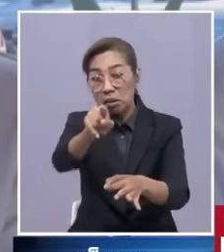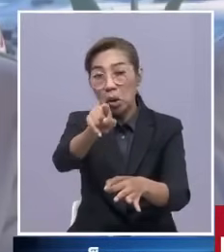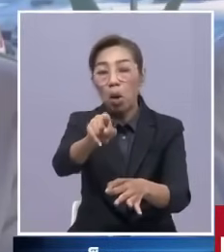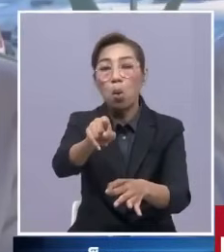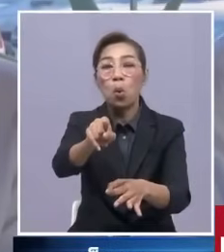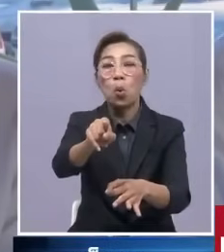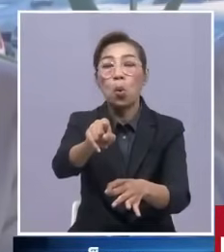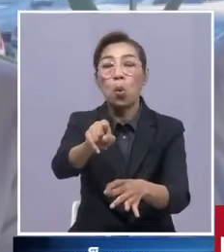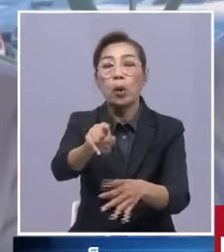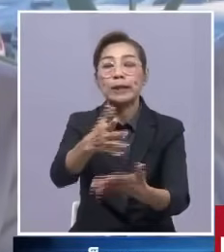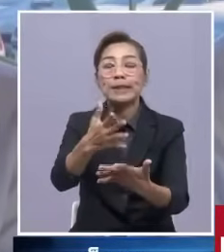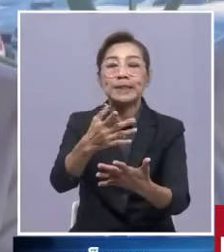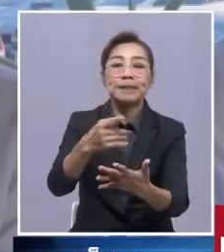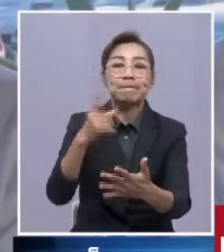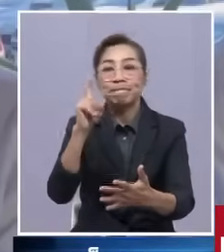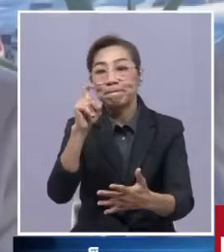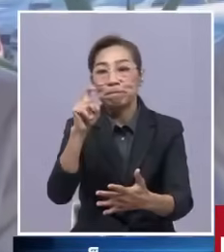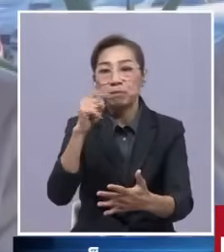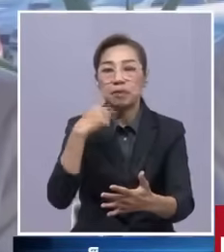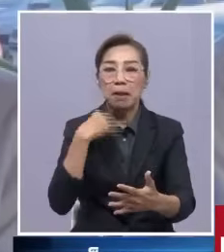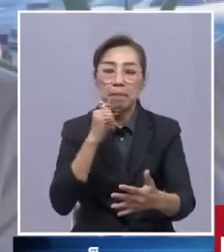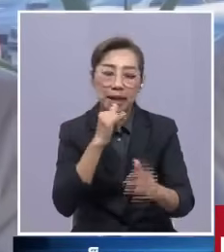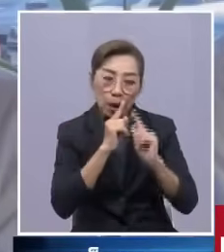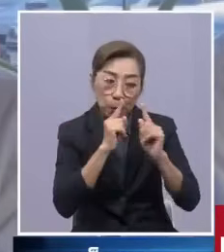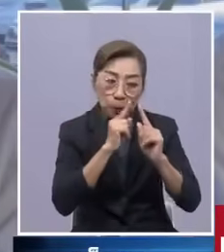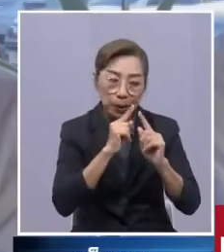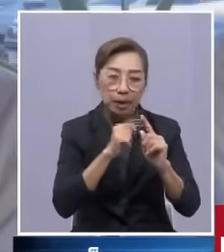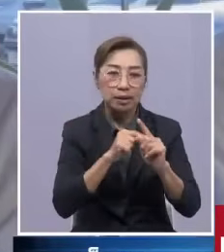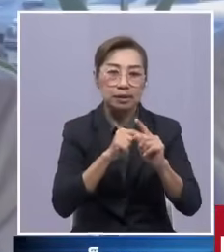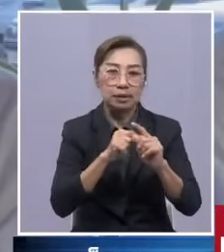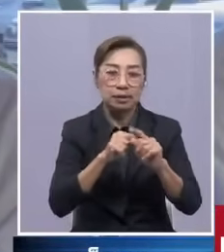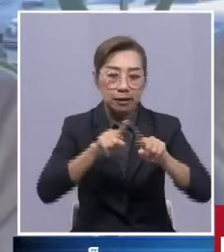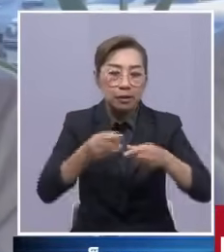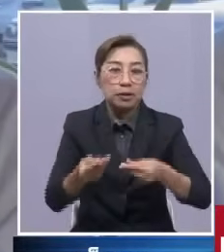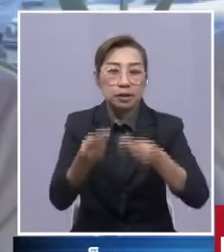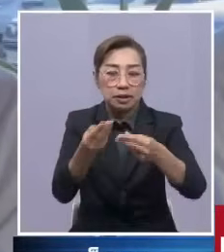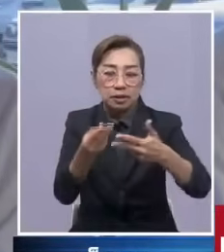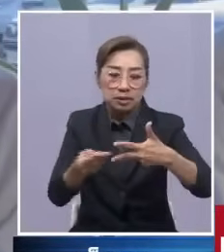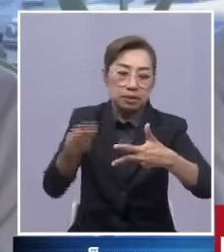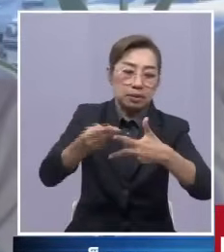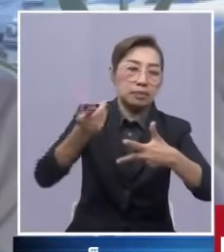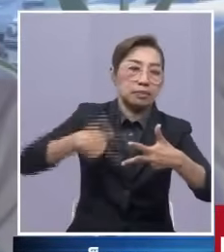ม่เป็นบวกนะครับก็ต้องปรึกษาแล้วก็เตรียมที่จะยื่นอุทธรณ์ต่อครับ